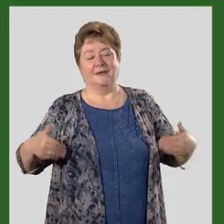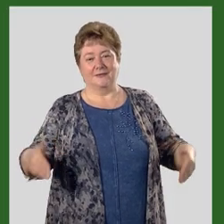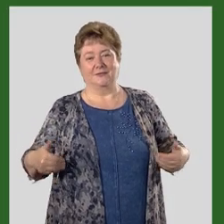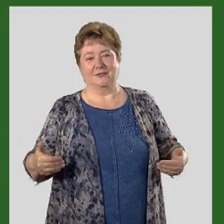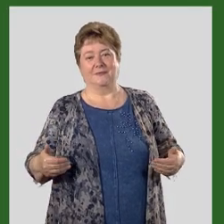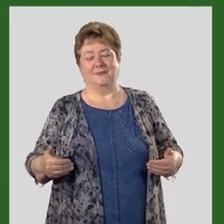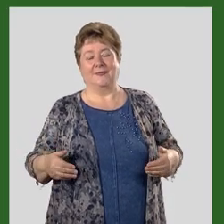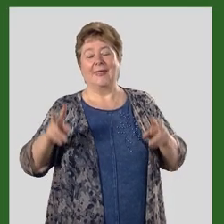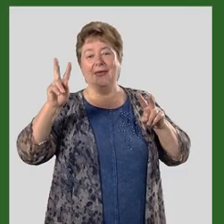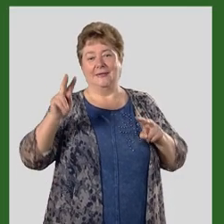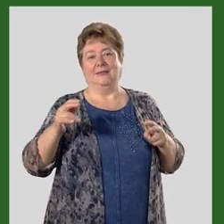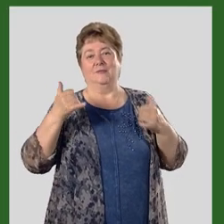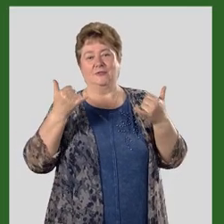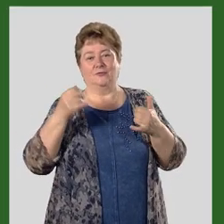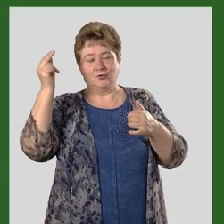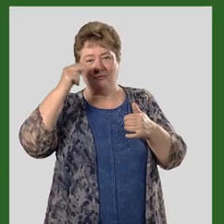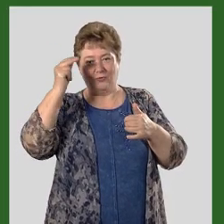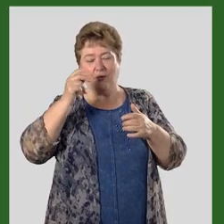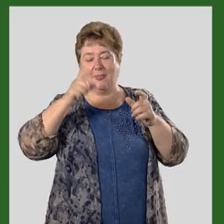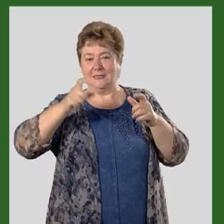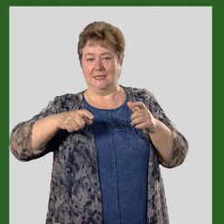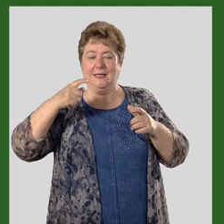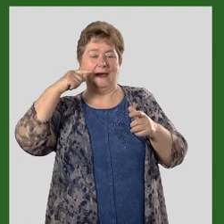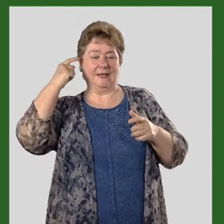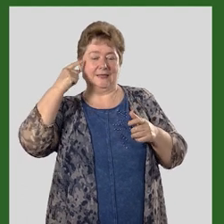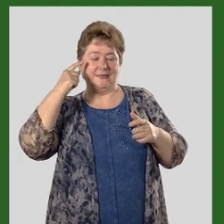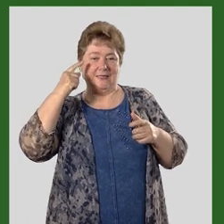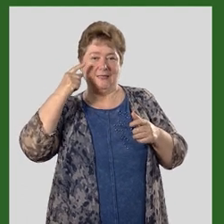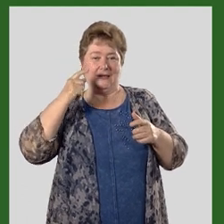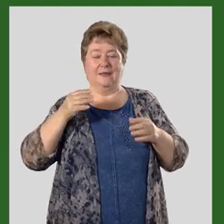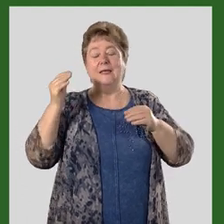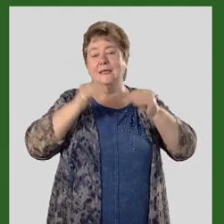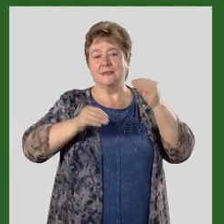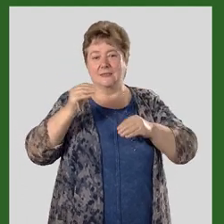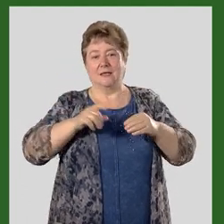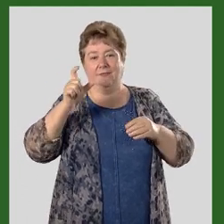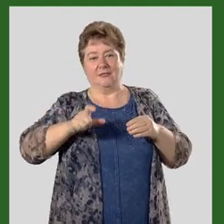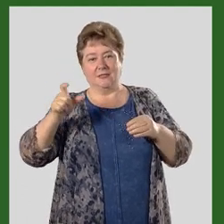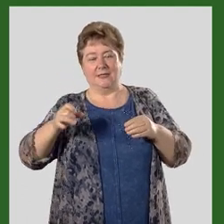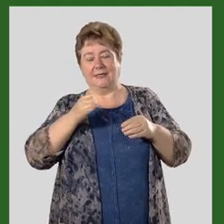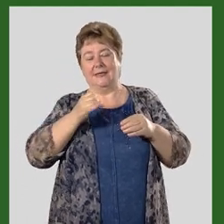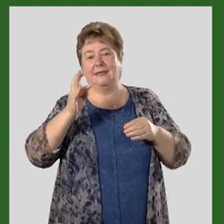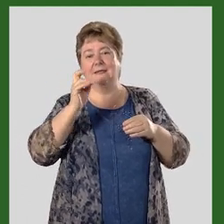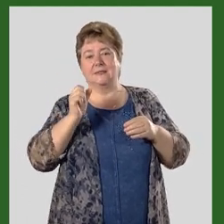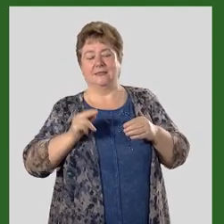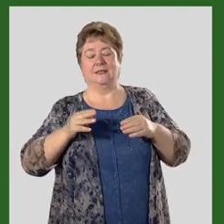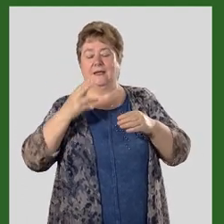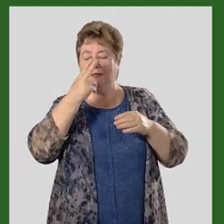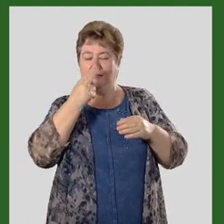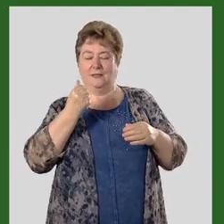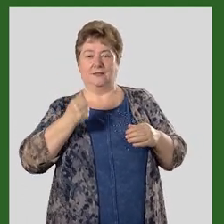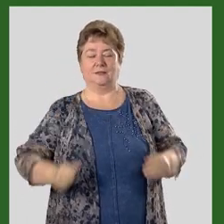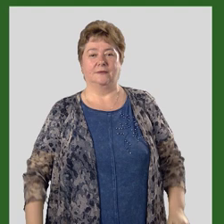Здравствуйте! Тема нашего урока – население Кыргызстана, состав населения и национальные